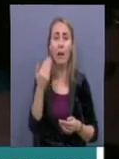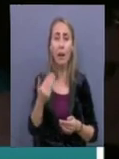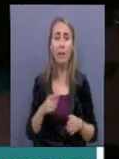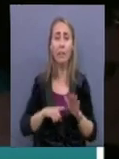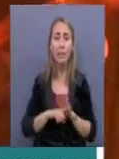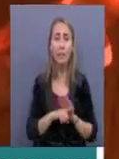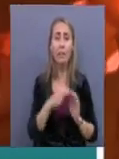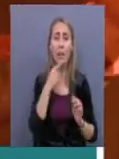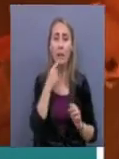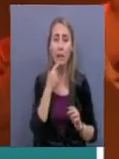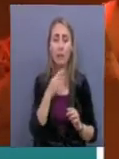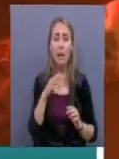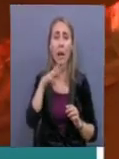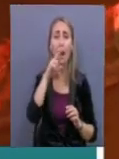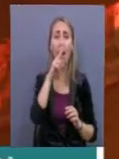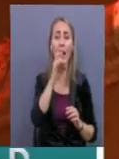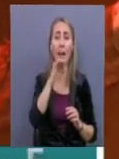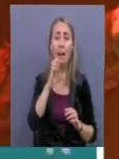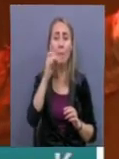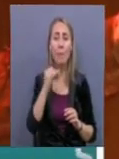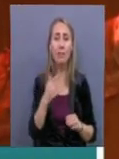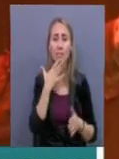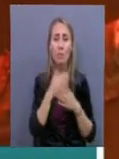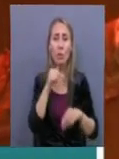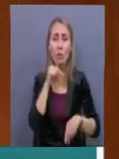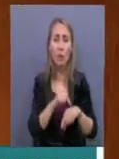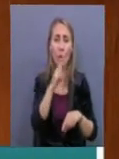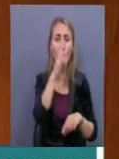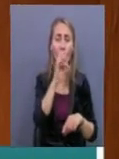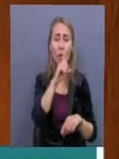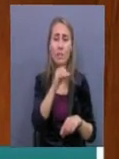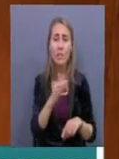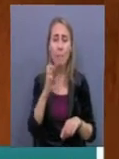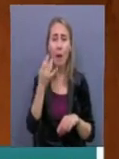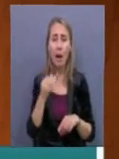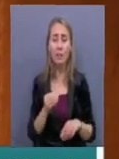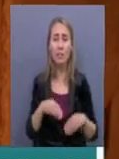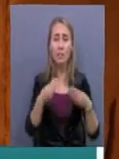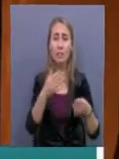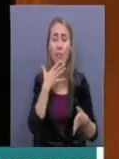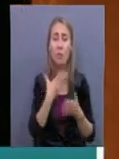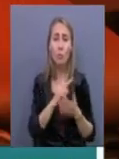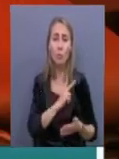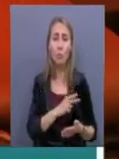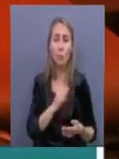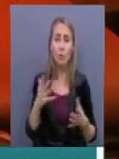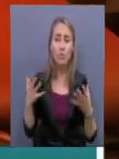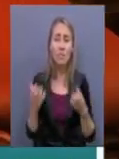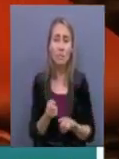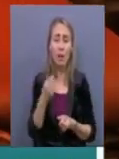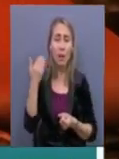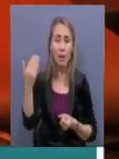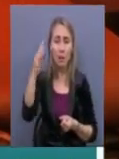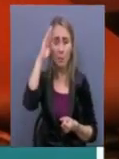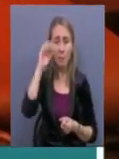Мұратбек Оспанов. Спектакль сөздің парқын түсінер, өнерге ынтық жанға мол рухани азық бергені сөзсіз. Себебі маусымның қорытынды қойылымына